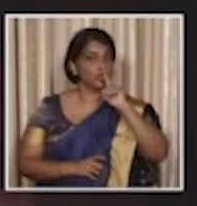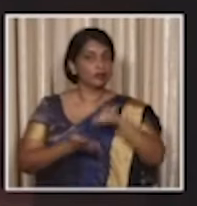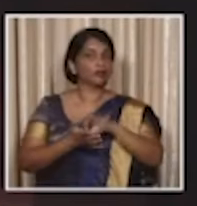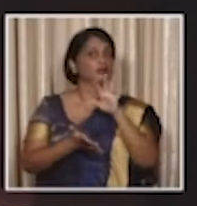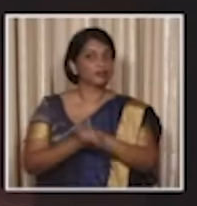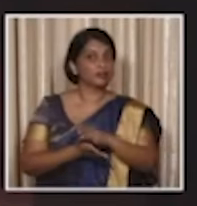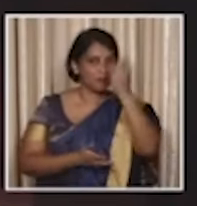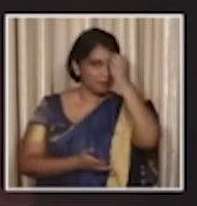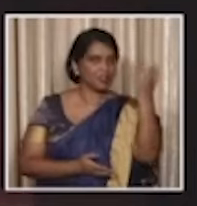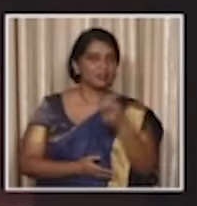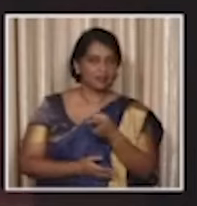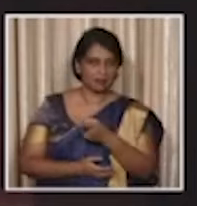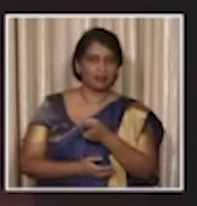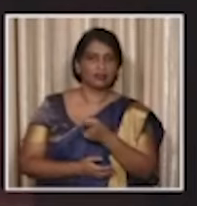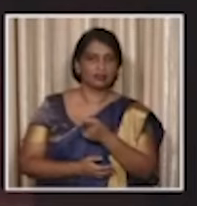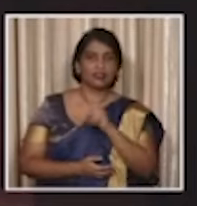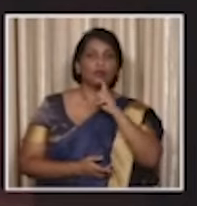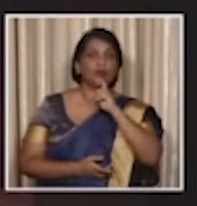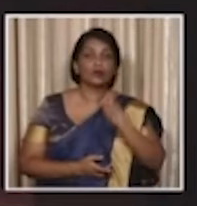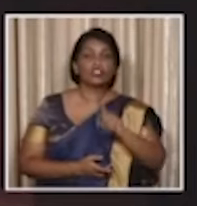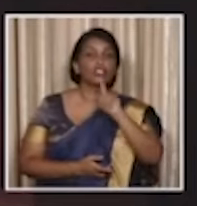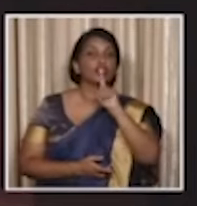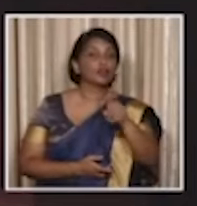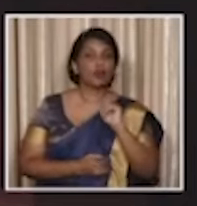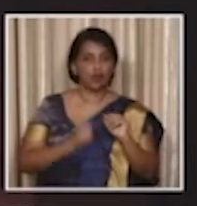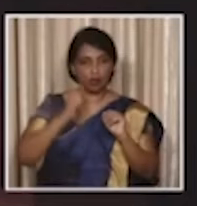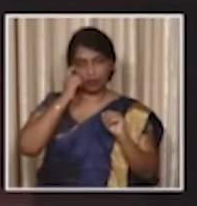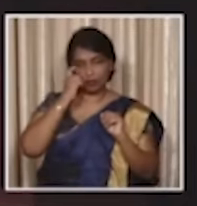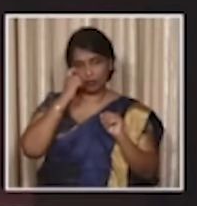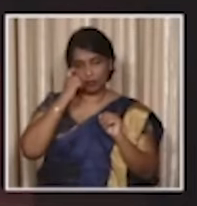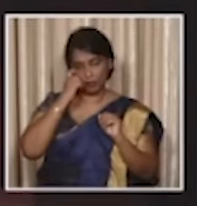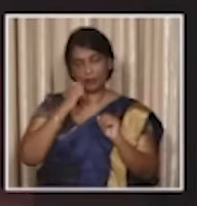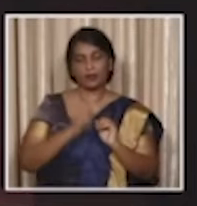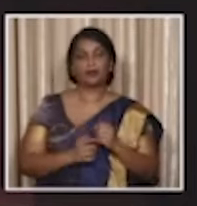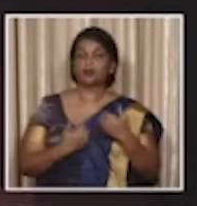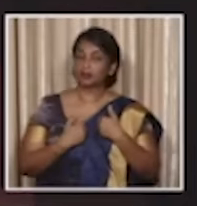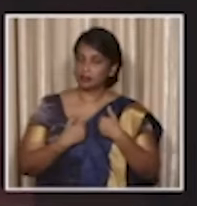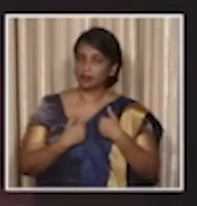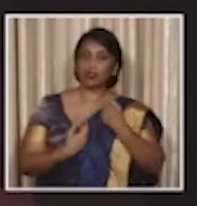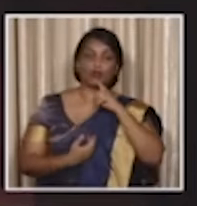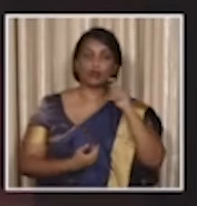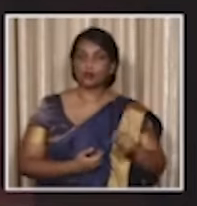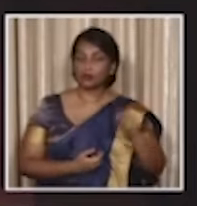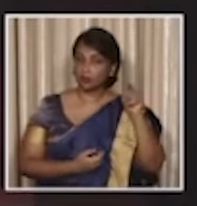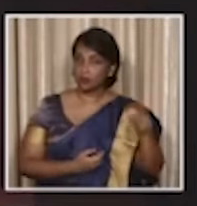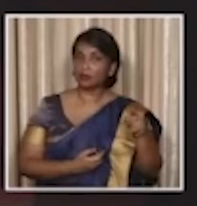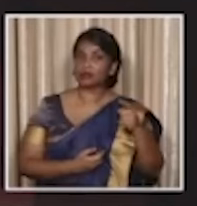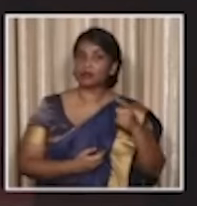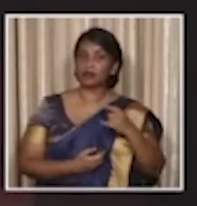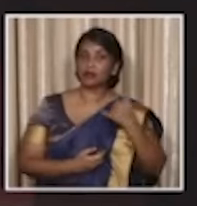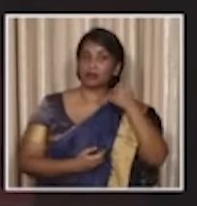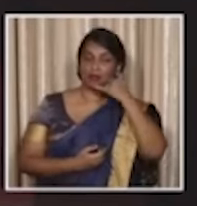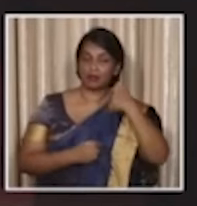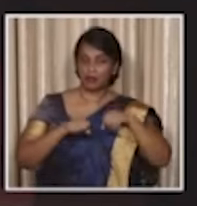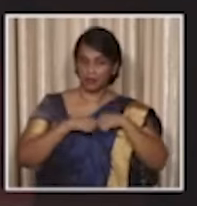තීන්දුව. මොනන්ද ශ්‍රේෂ්ඨාධිකරණය කිව්වේ? අපි ශ්‍රේෂ්ඨාධිකරණයට සමගි බුද්ධි